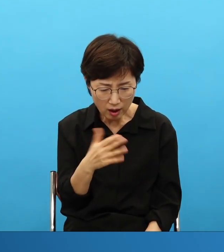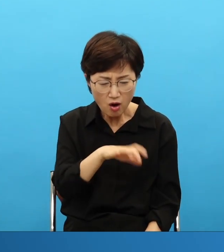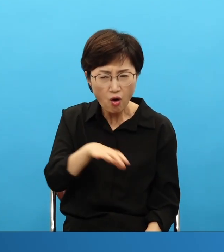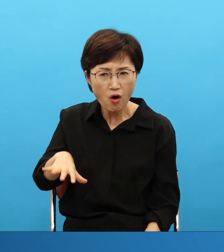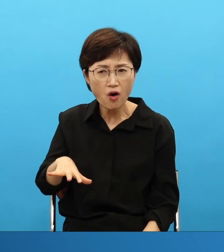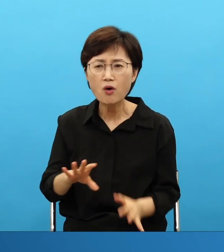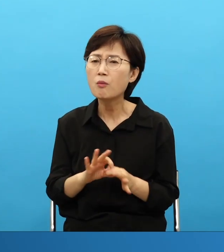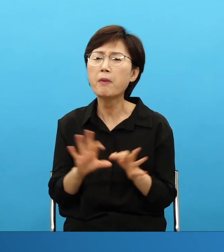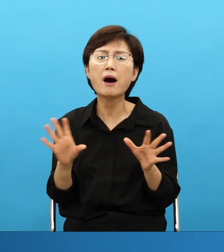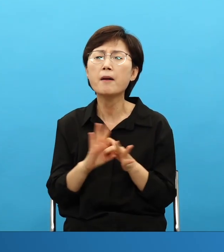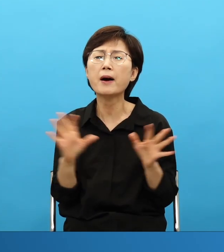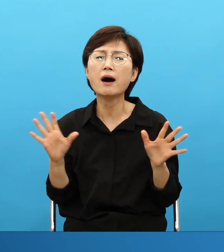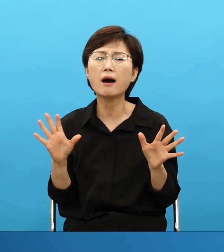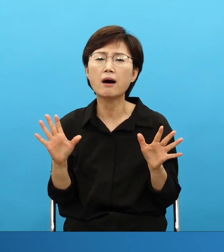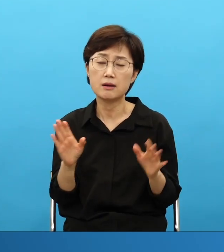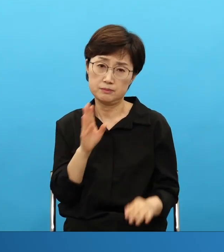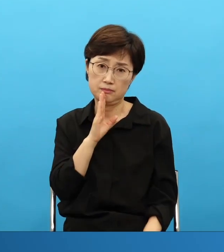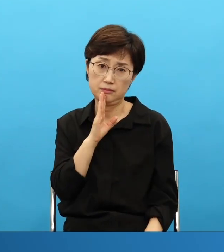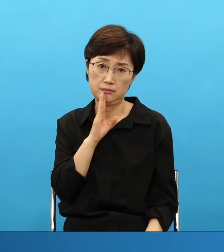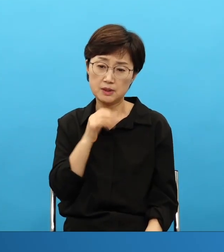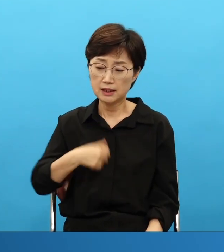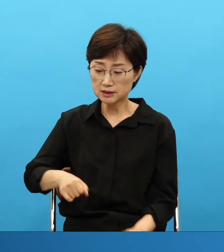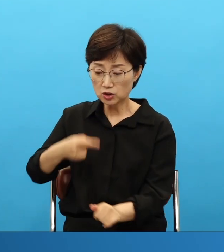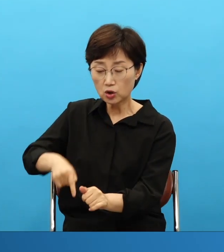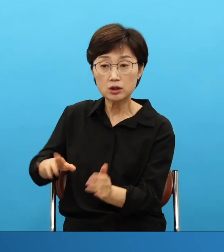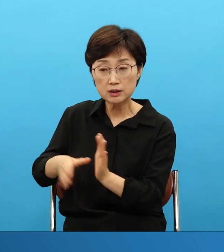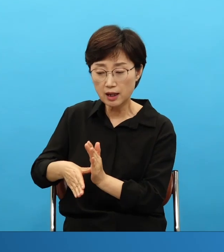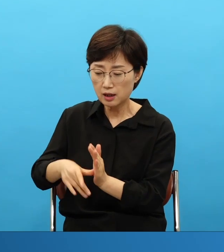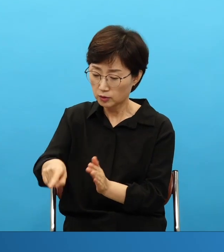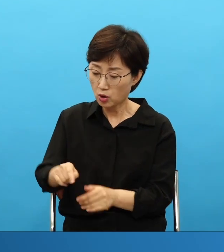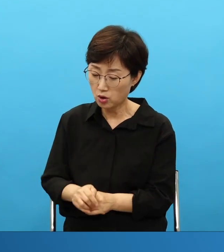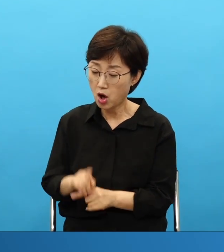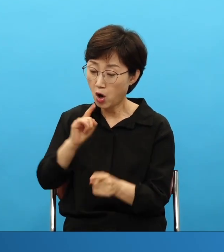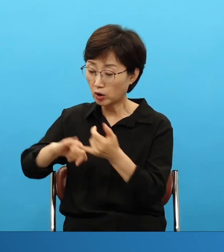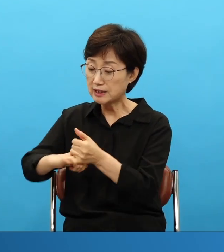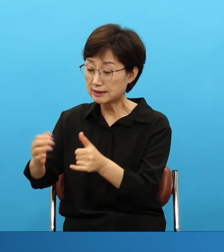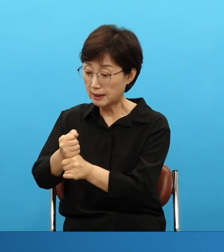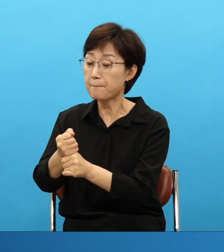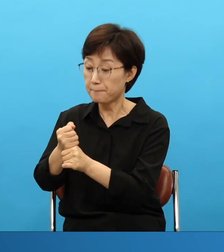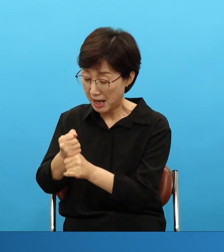상관없다 그렇게 회요 무슨 일을 만나도